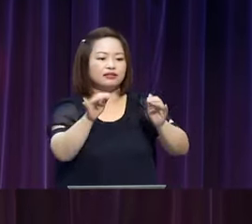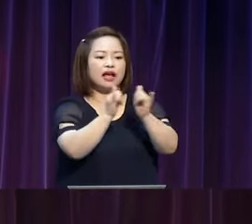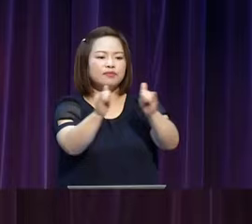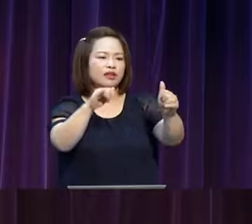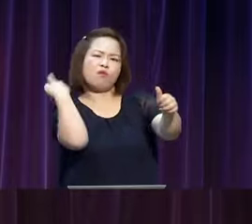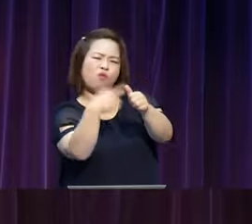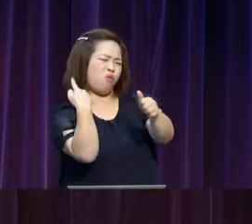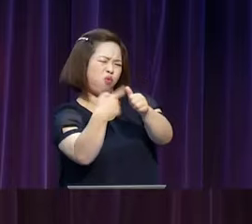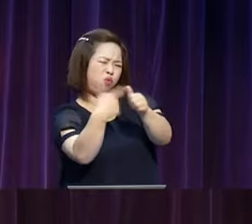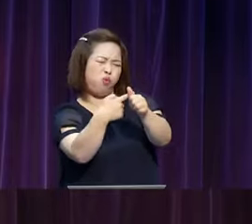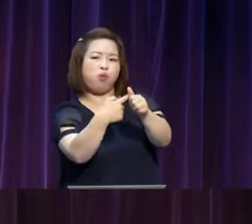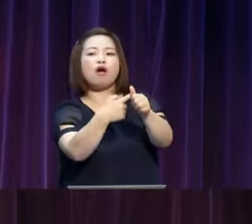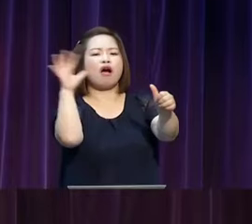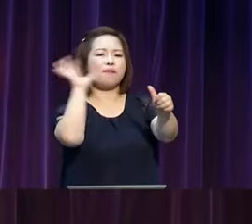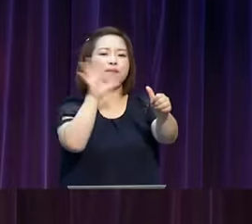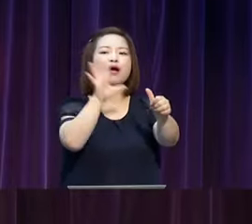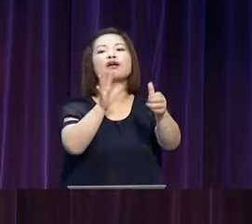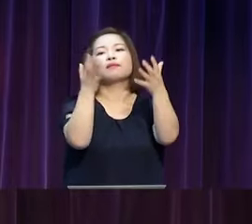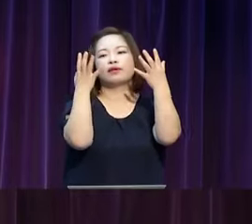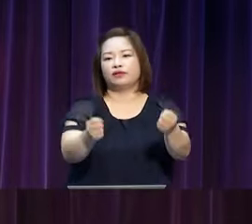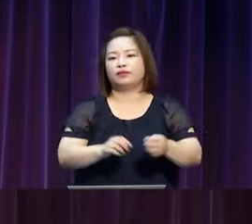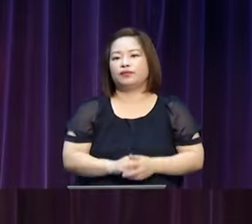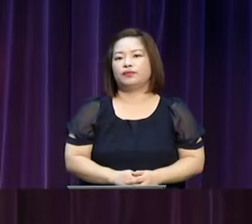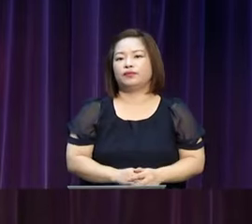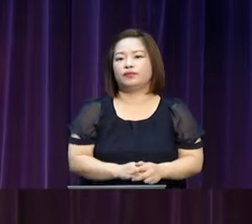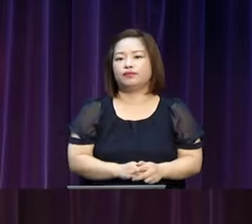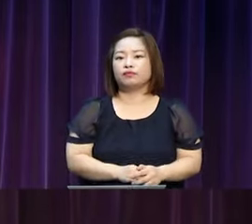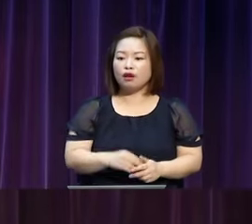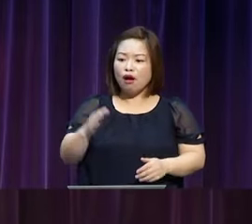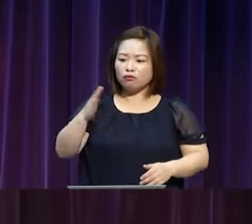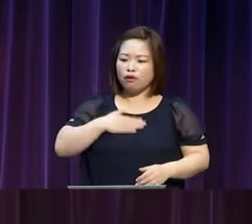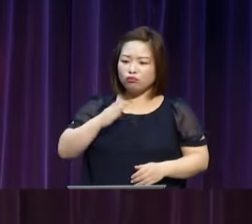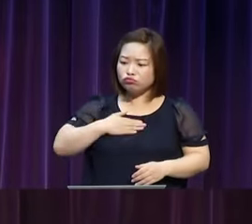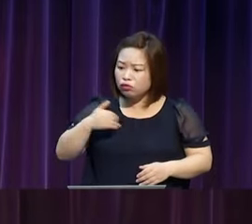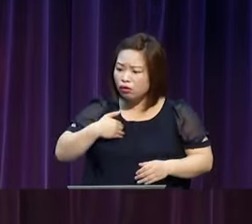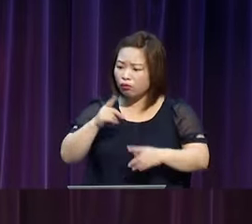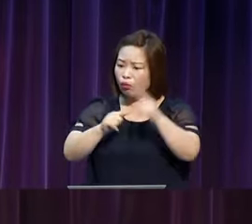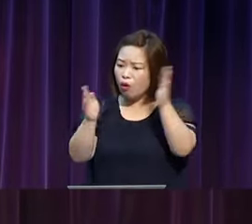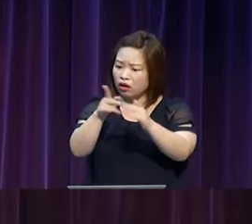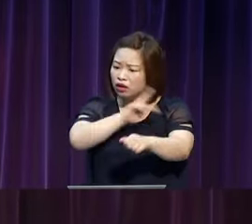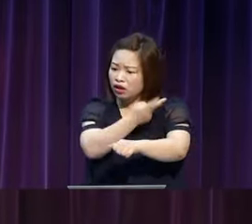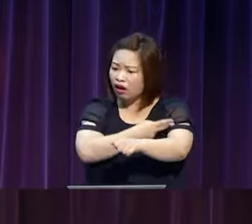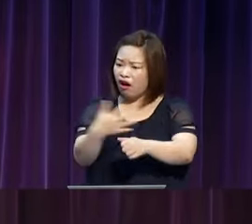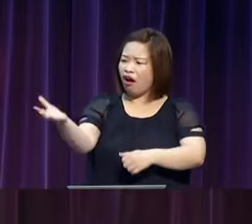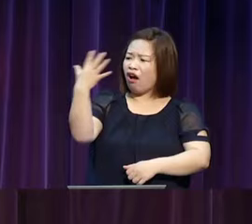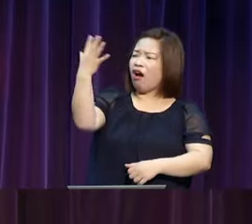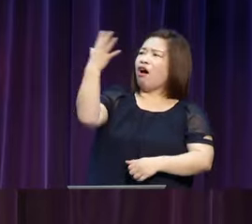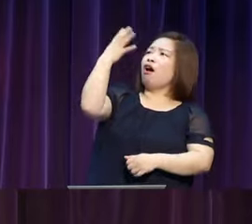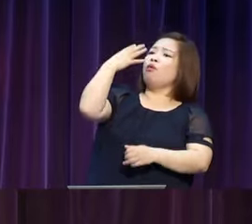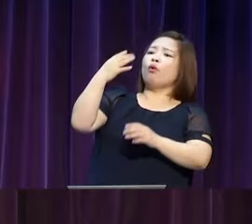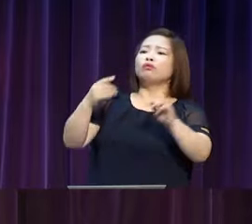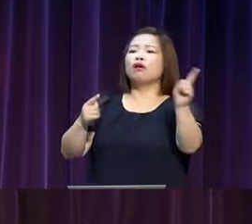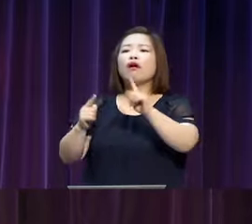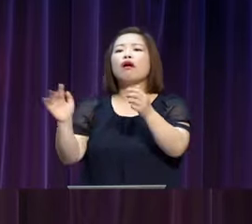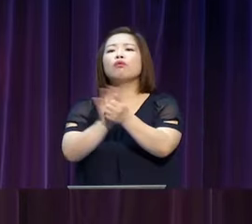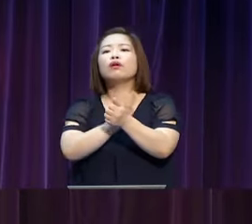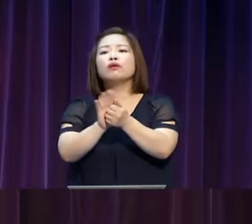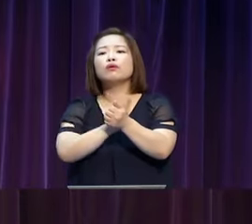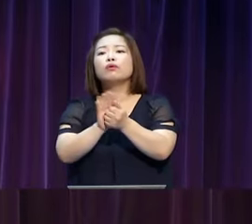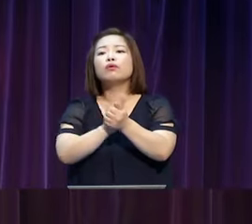해요. 그렇게 신앙생활을 하다 보면 마음이 아프죠. 마음이 힘들어요. 위로가 필요하잖아요.